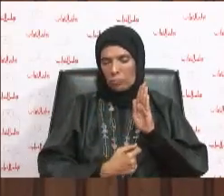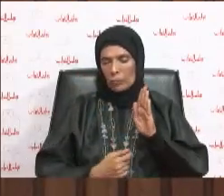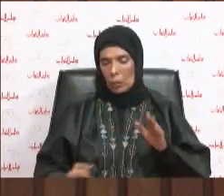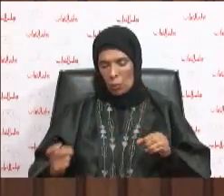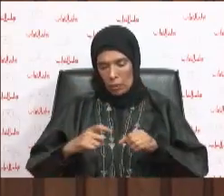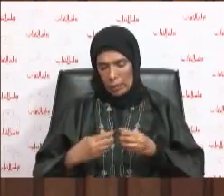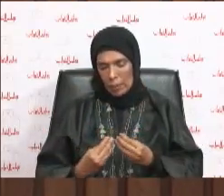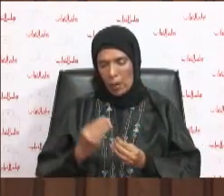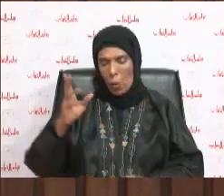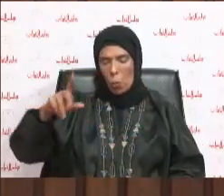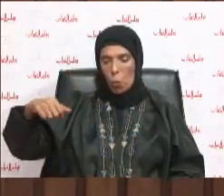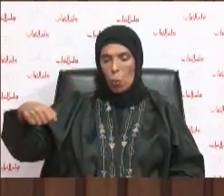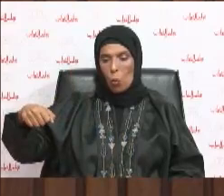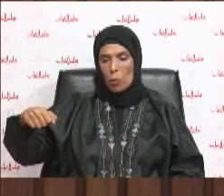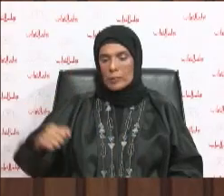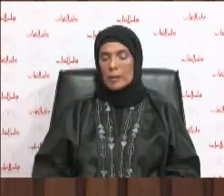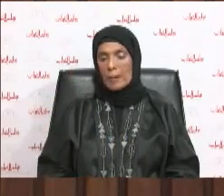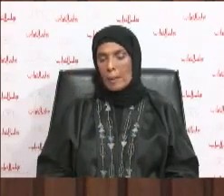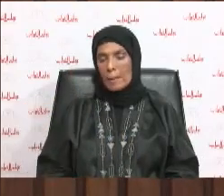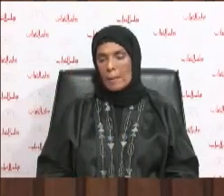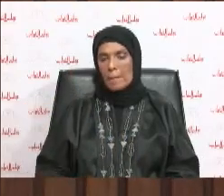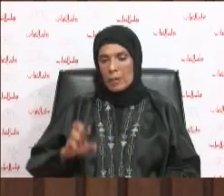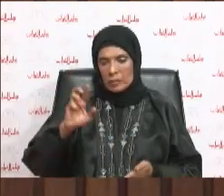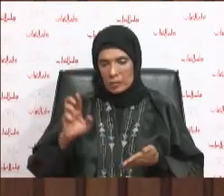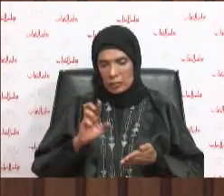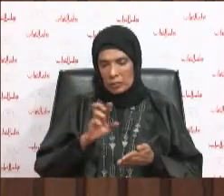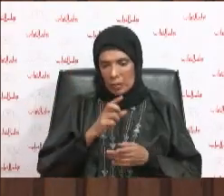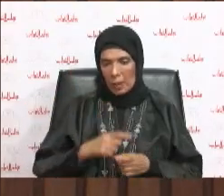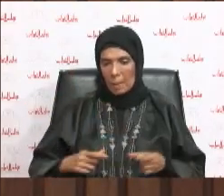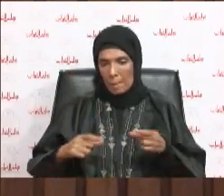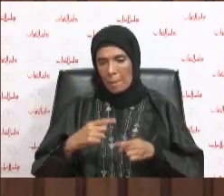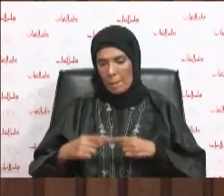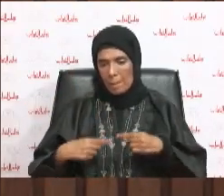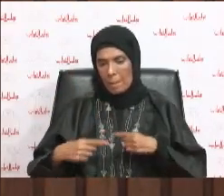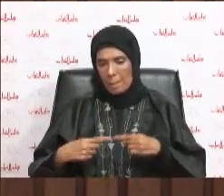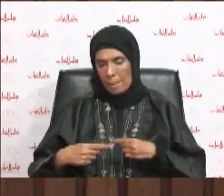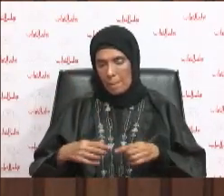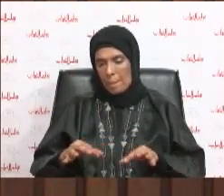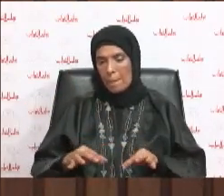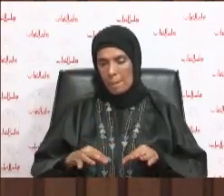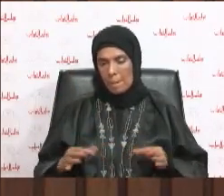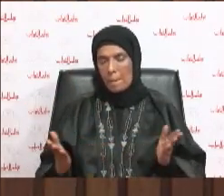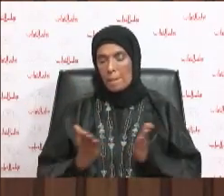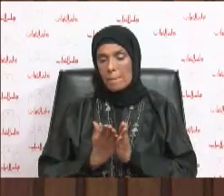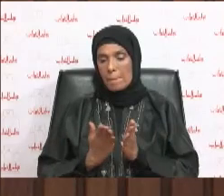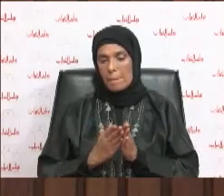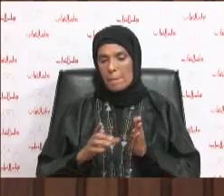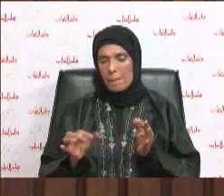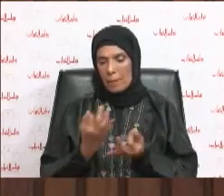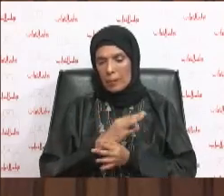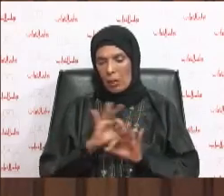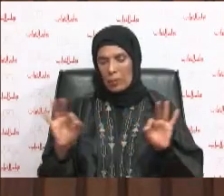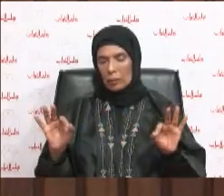الوزارة في هذا الشأن. وأستذكر أيضا زياراتهم الميدانية واجتماعاتهم المتكررة وحرصهم على دراسة الموضوع من جميع